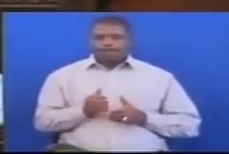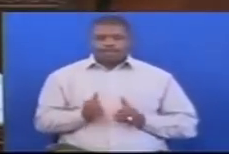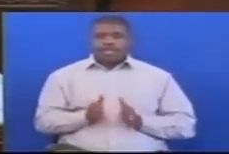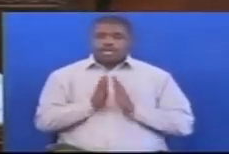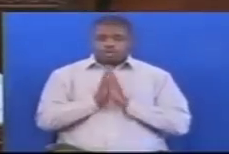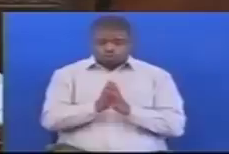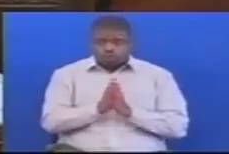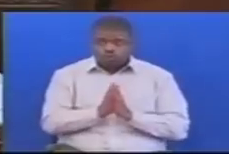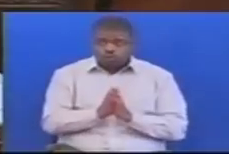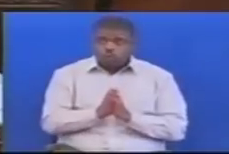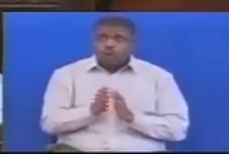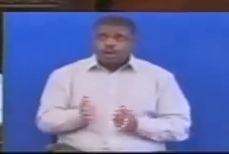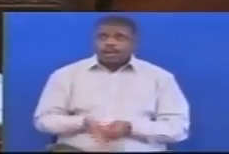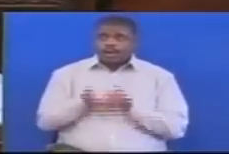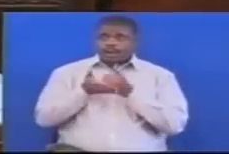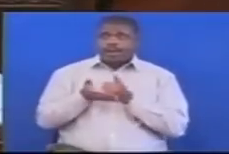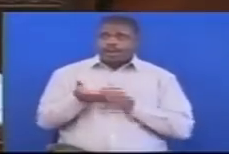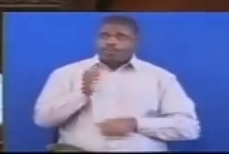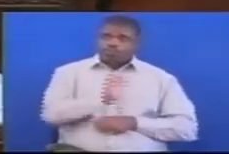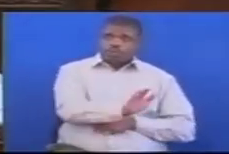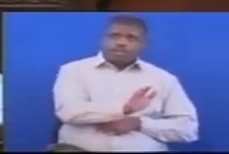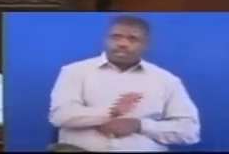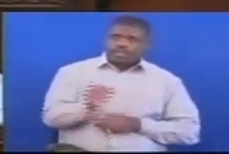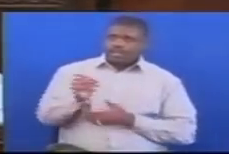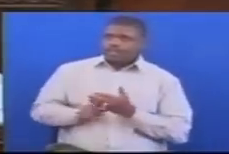wake Katibu Mkuu